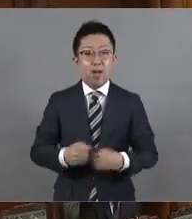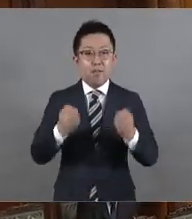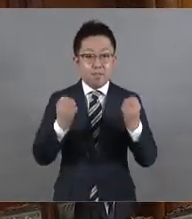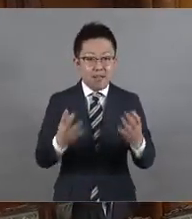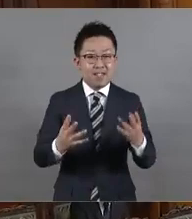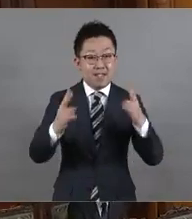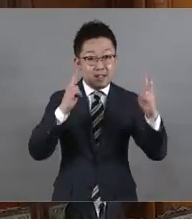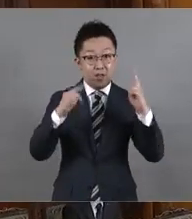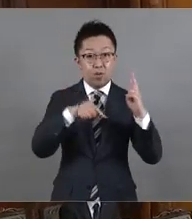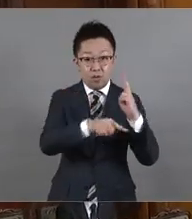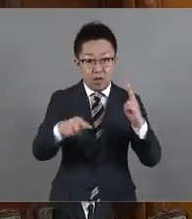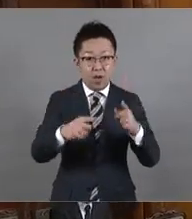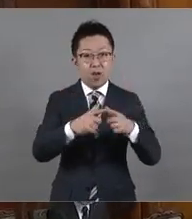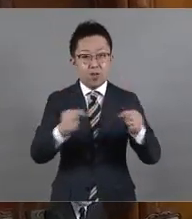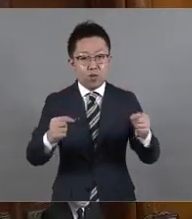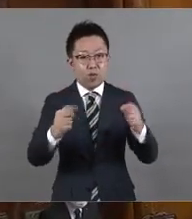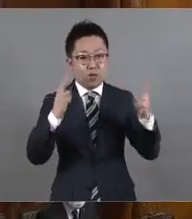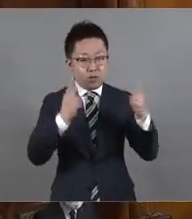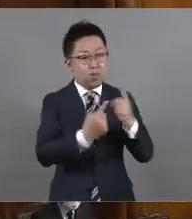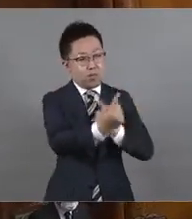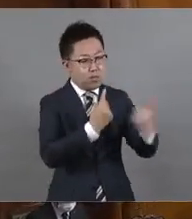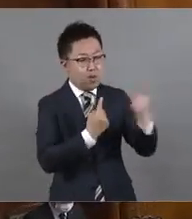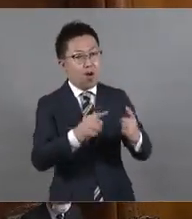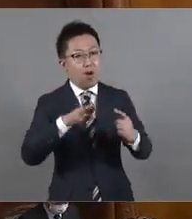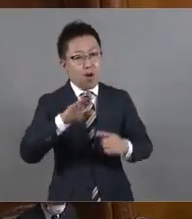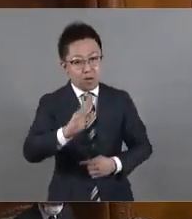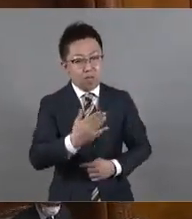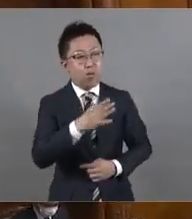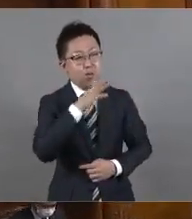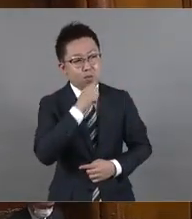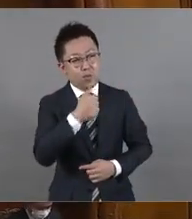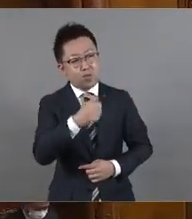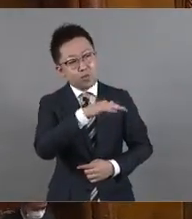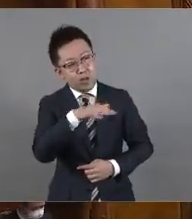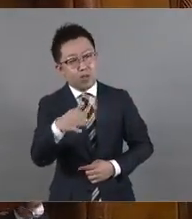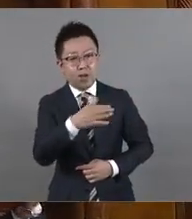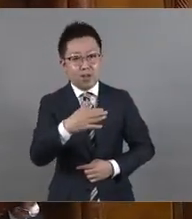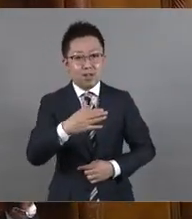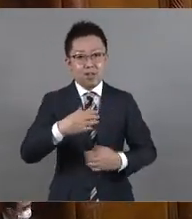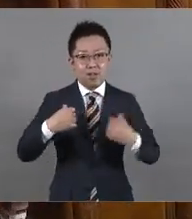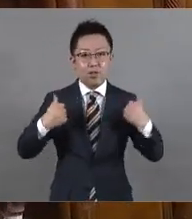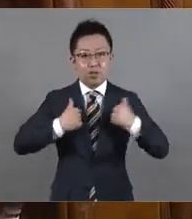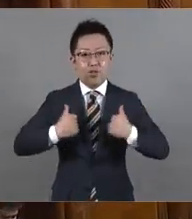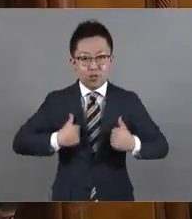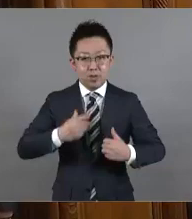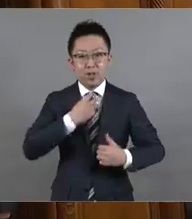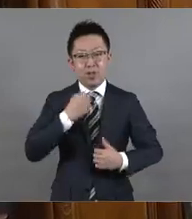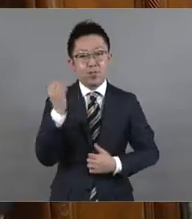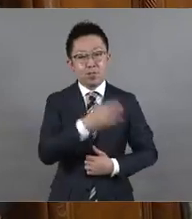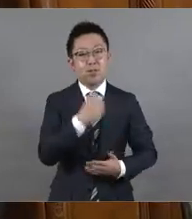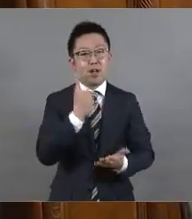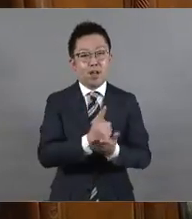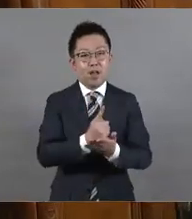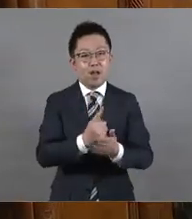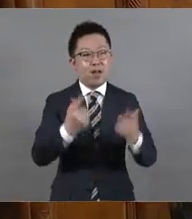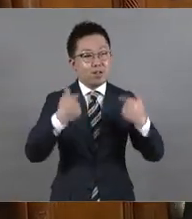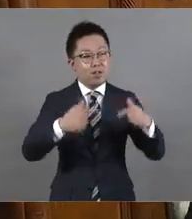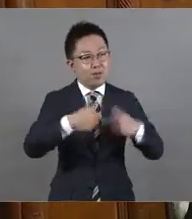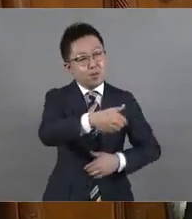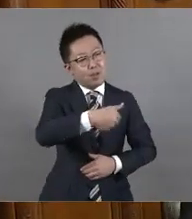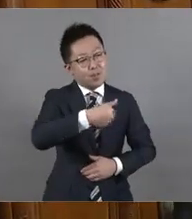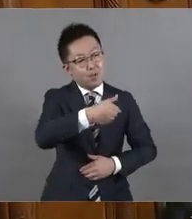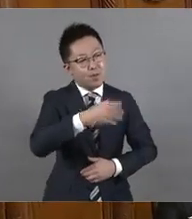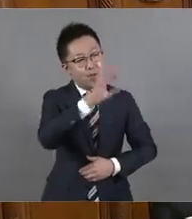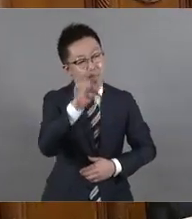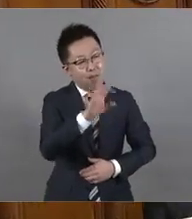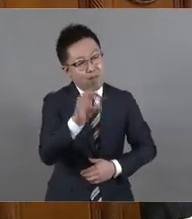視察に来るがいつも50歳前後の男性ばかりスーツ姿にネクタイだけ外して毎回同じような質問ばかりして帰って